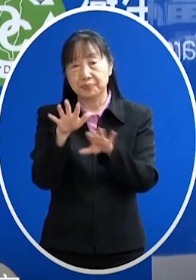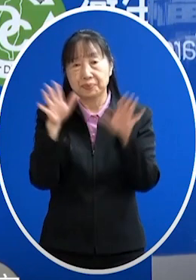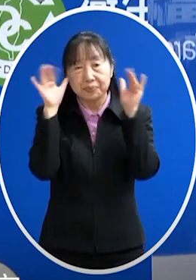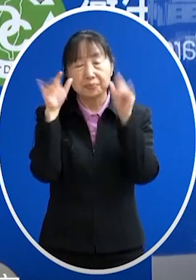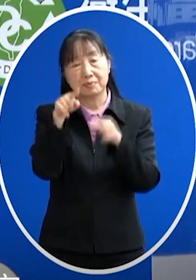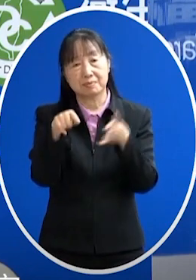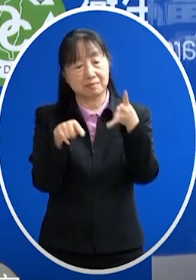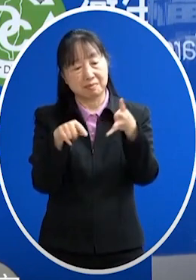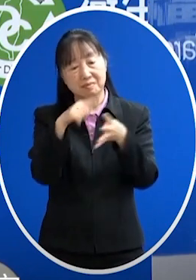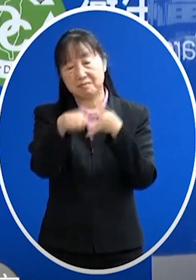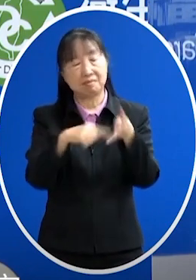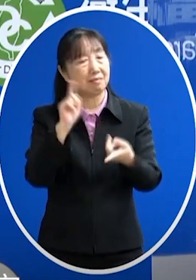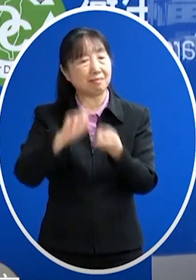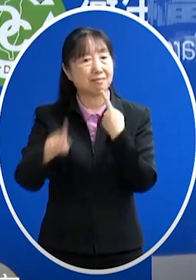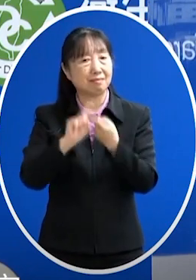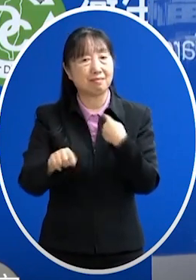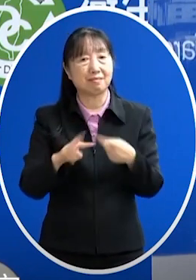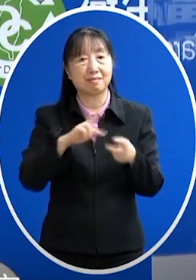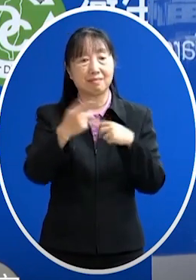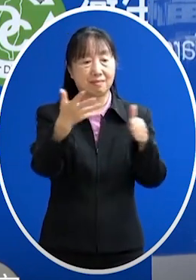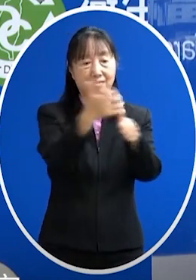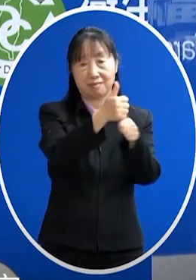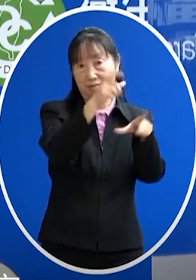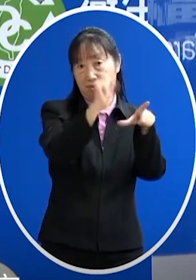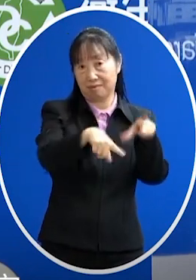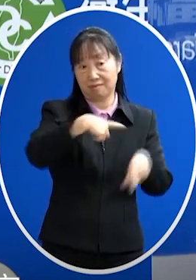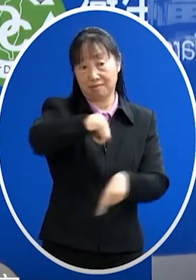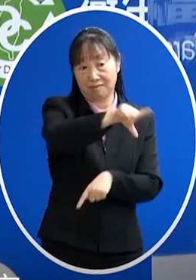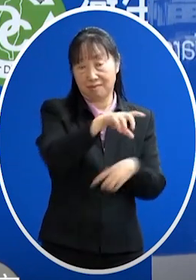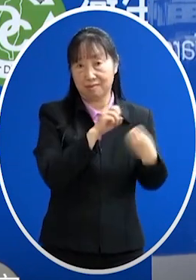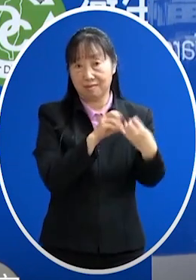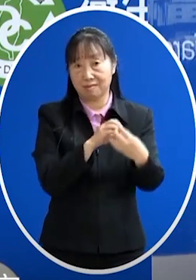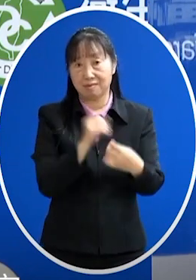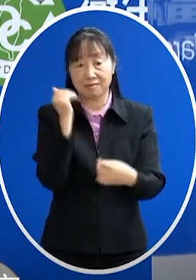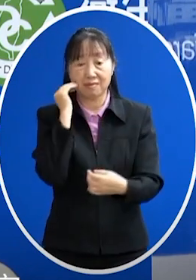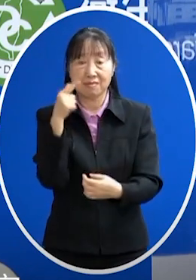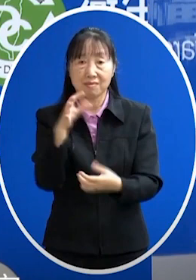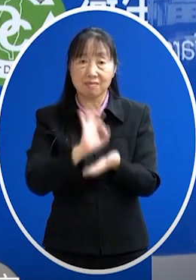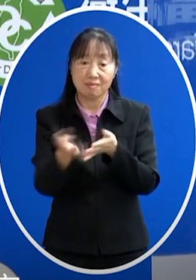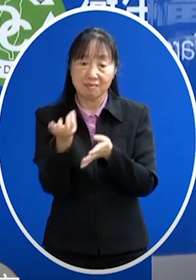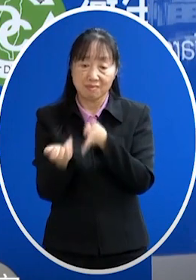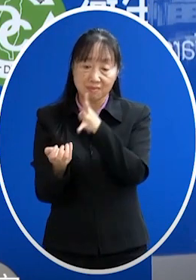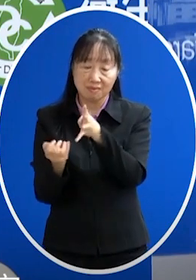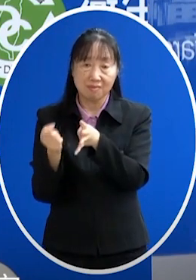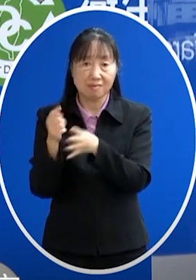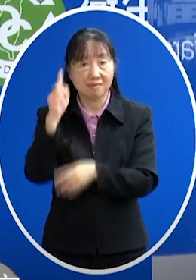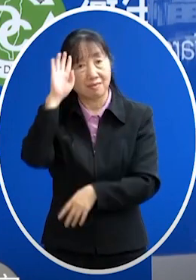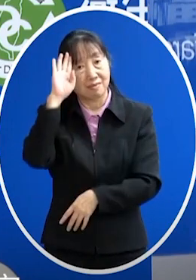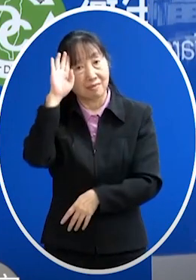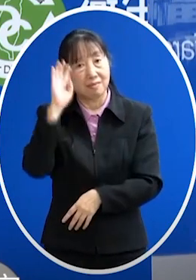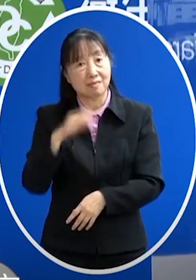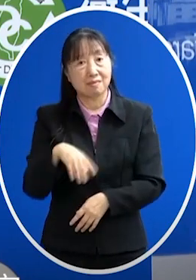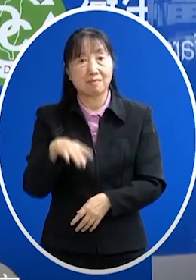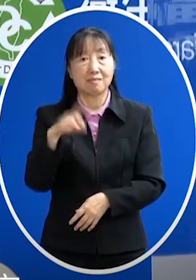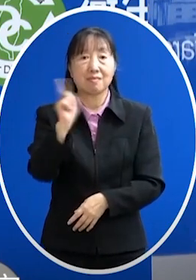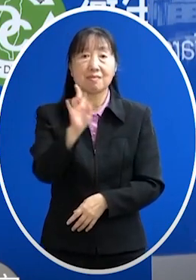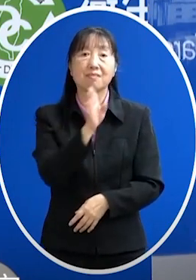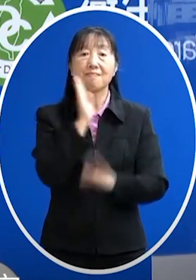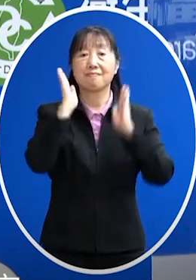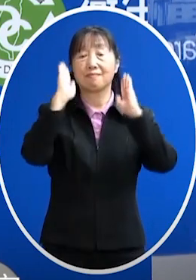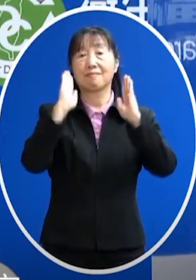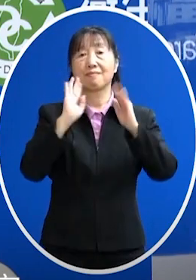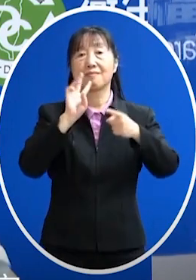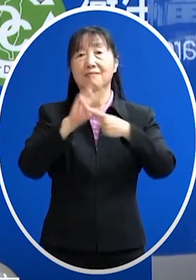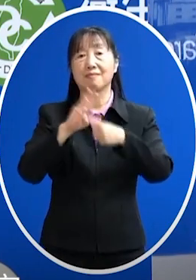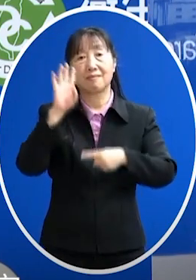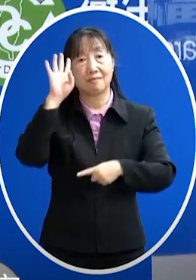哈。跟总公司谈是偷鸡摸狗，那我就不知道什么叫做正正当当嘛，哈。一